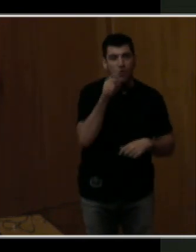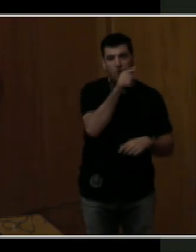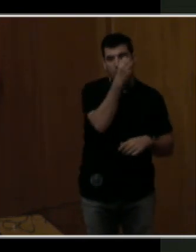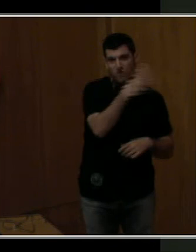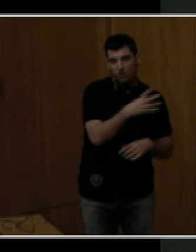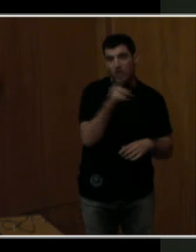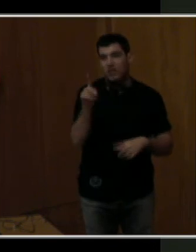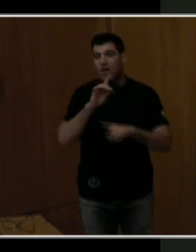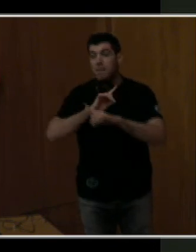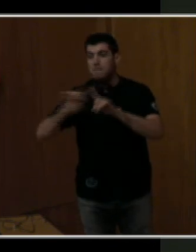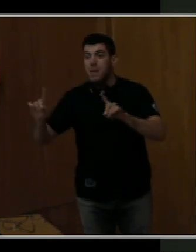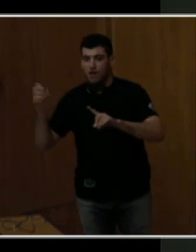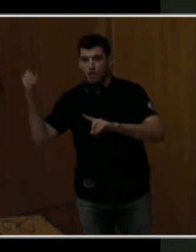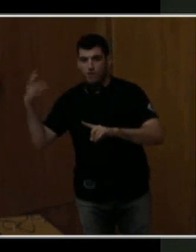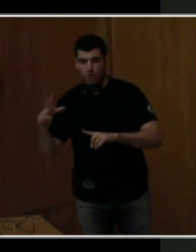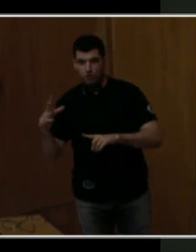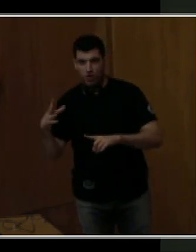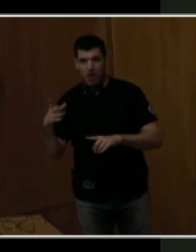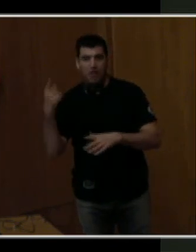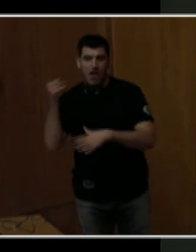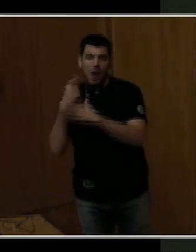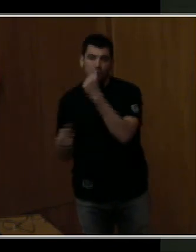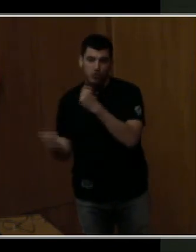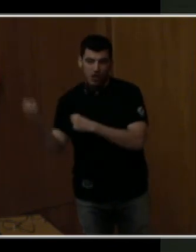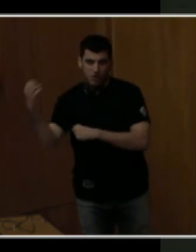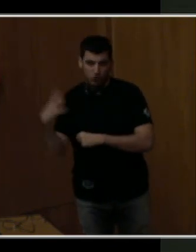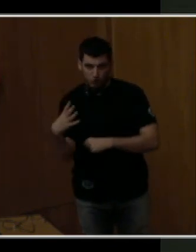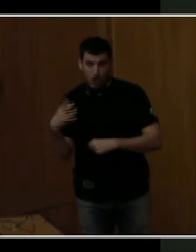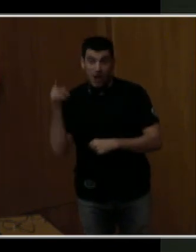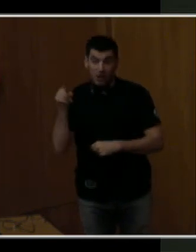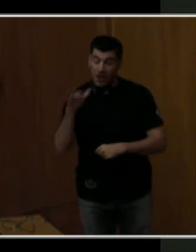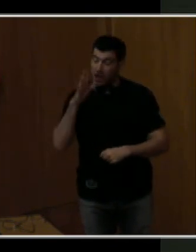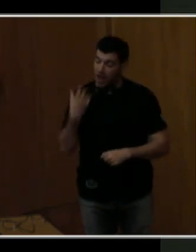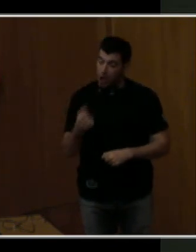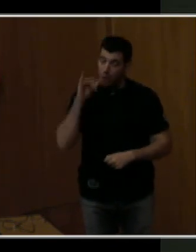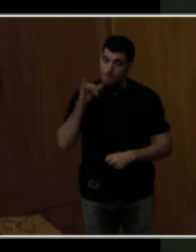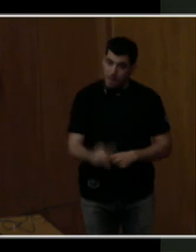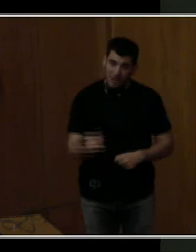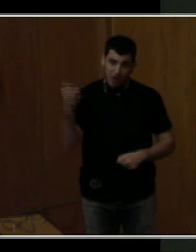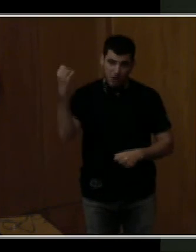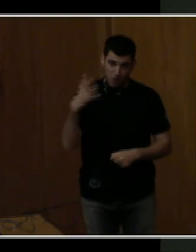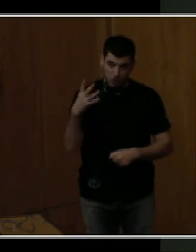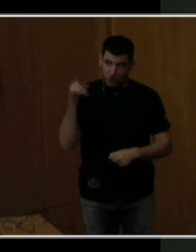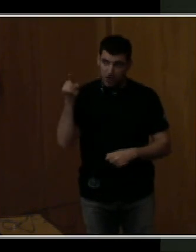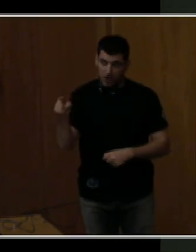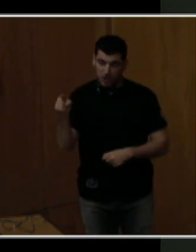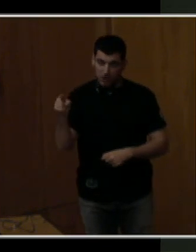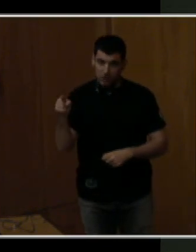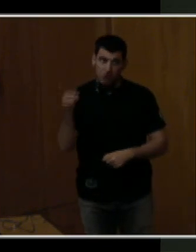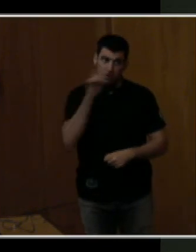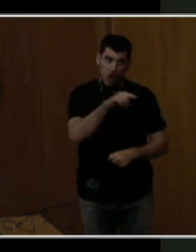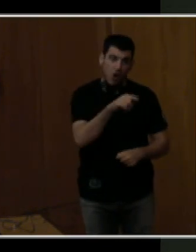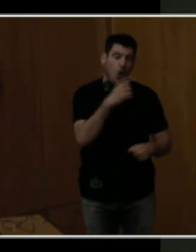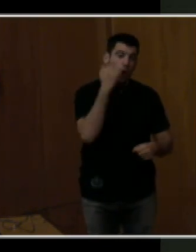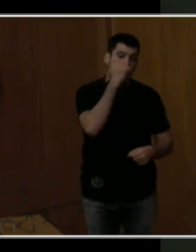φως, απουσία φωτός, αλλά να έχω πάντα φως, το ένα π.χ. στο μπλε χρώμα και να σημαίνει ότι έχω αποθηκευμένο το μηδέν, το άλλο στο